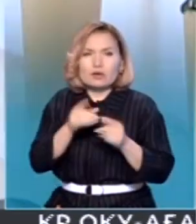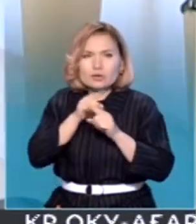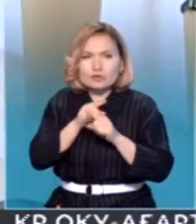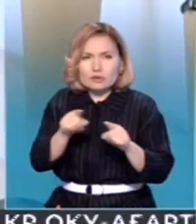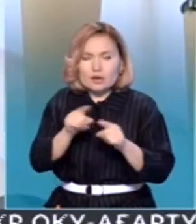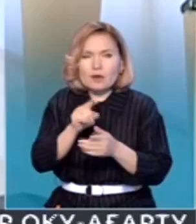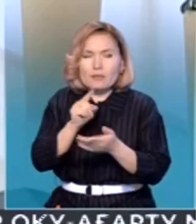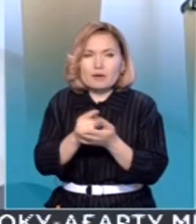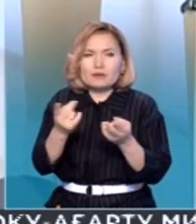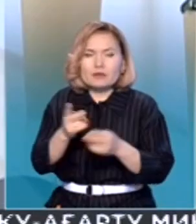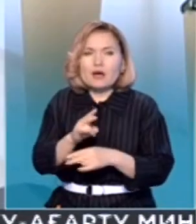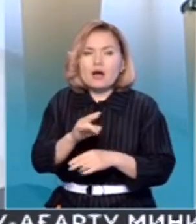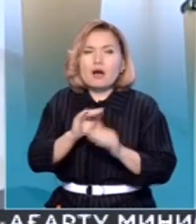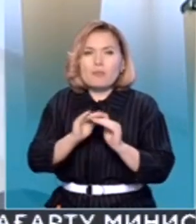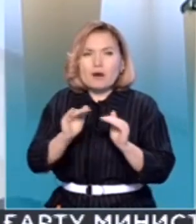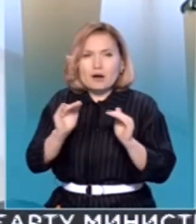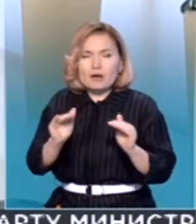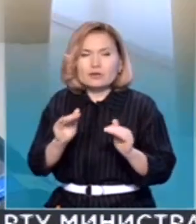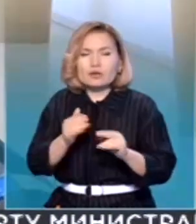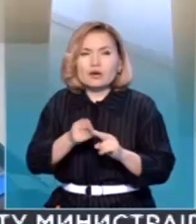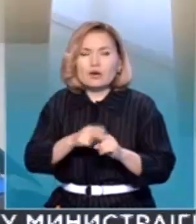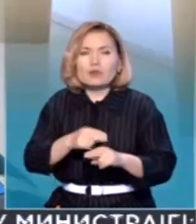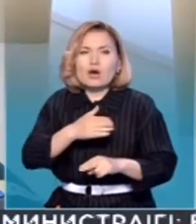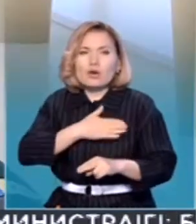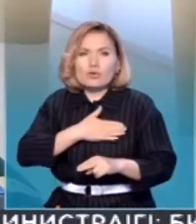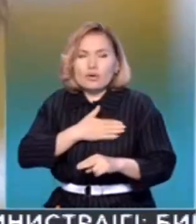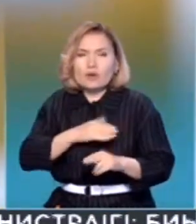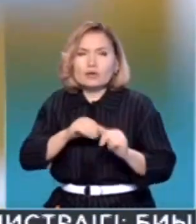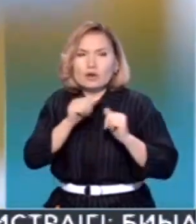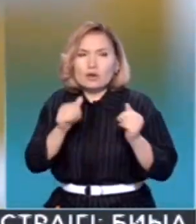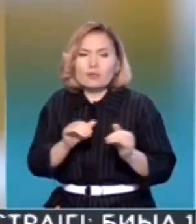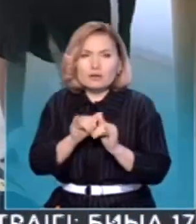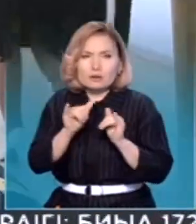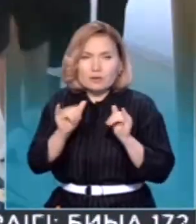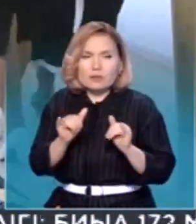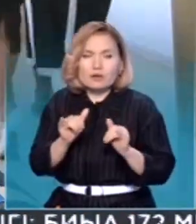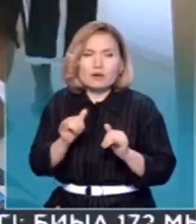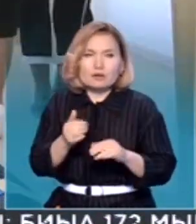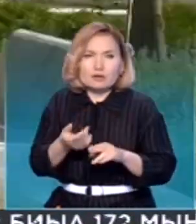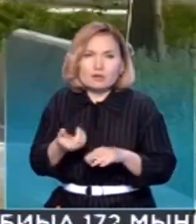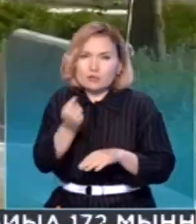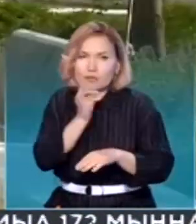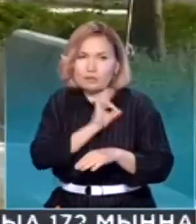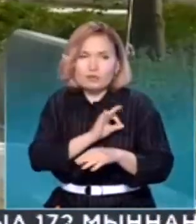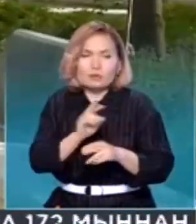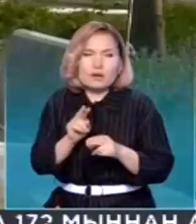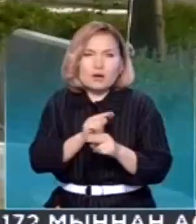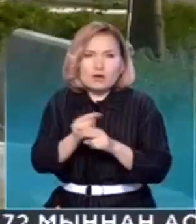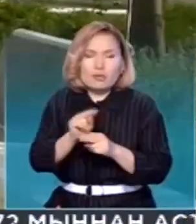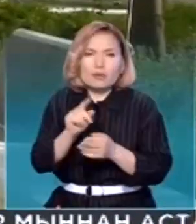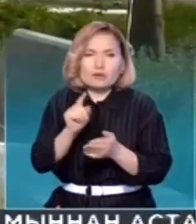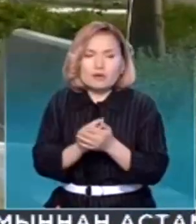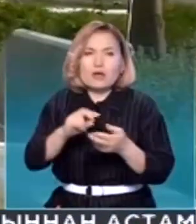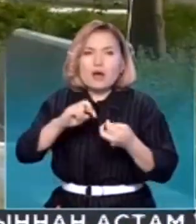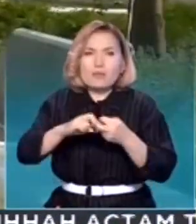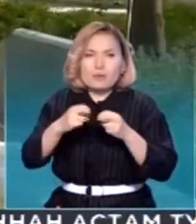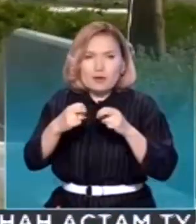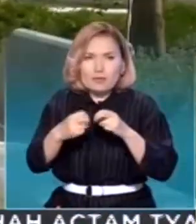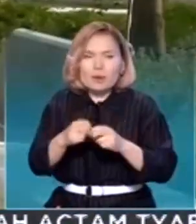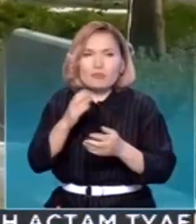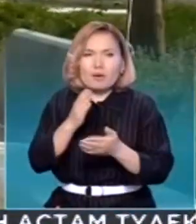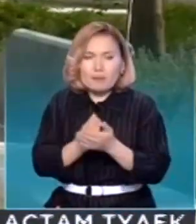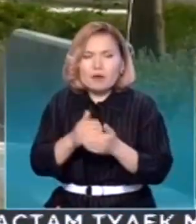жандандыруға, балалардың рухани иммунитетін әрі қарай дамытуға пайдасы бар деп ойлаймын. Проблема бар, шешу жолдарда жоқ